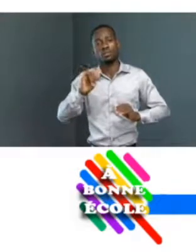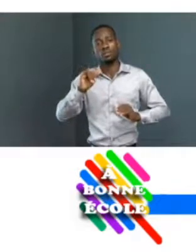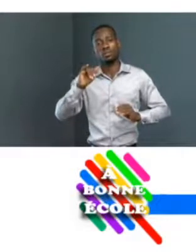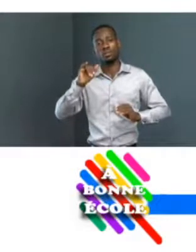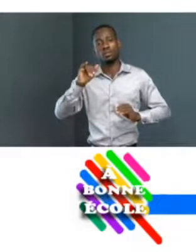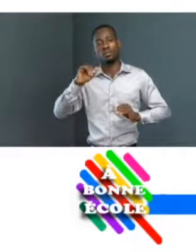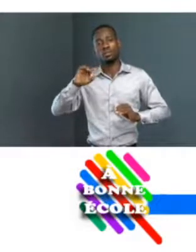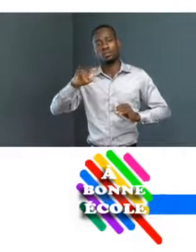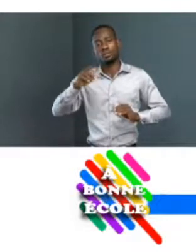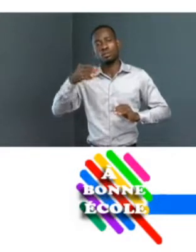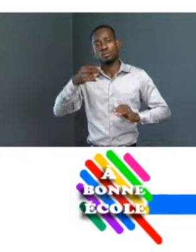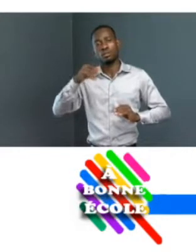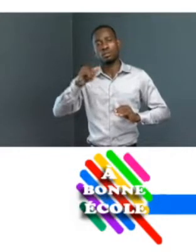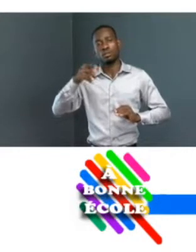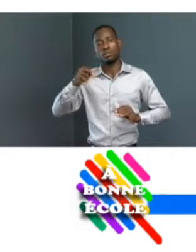l'hypermétropie?